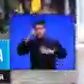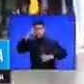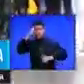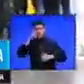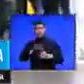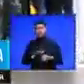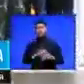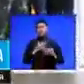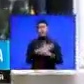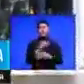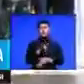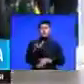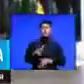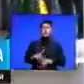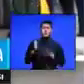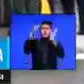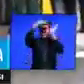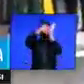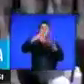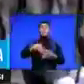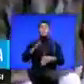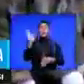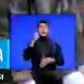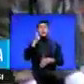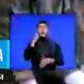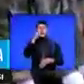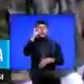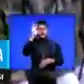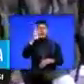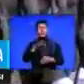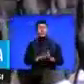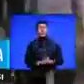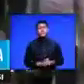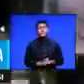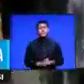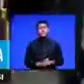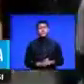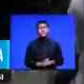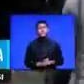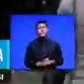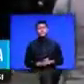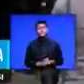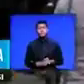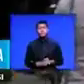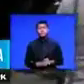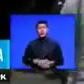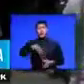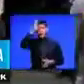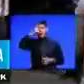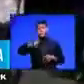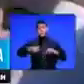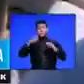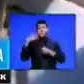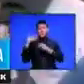Jenazah akan diterbangkan ke Makassar, Sulawesi Selatan Selasa siang. Sebagai penghargaan kepada almarhum atas jasa-jasanya, Polri akan